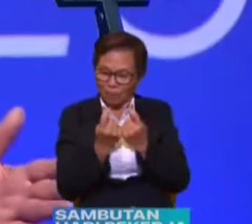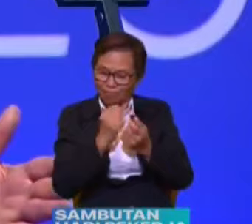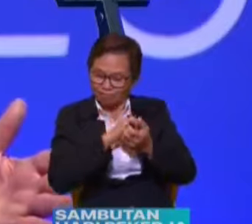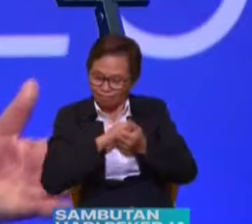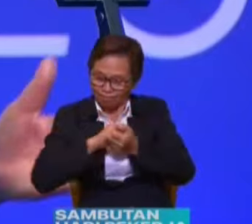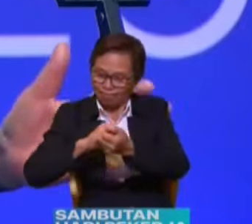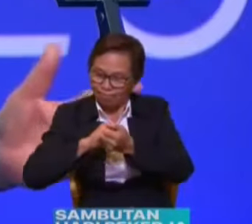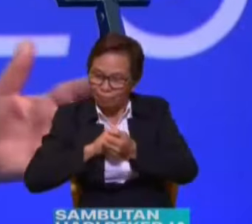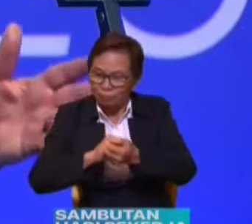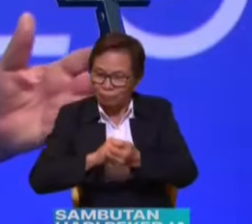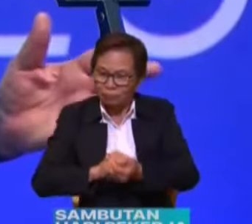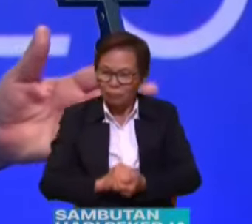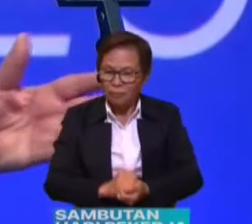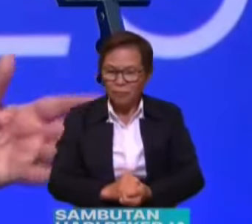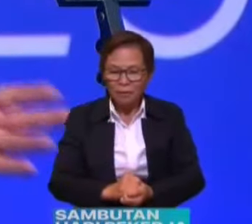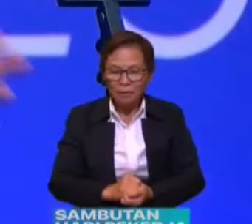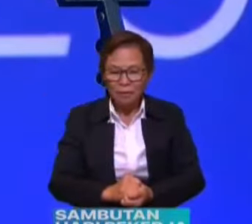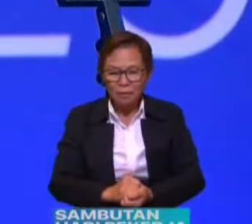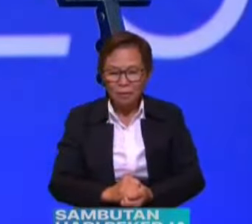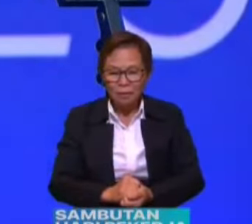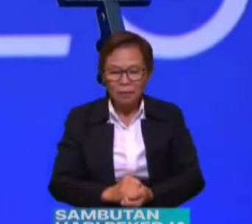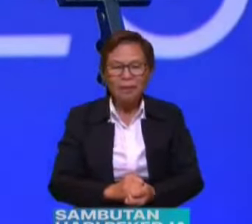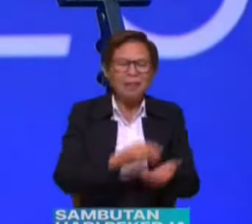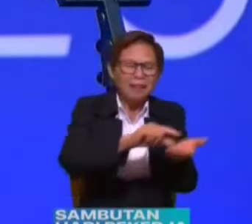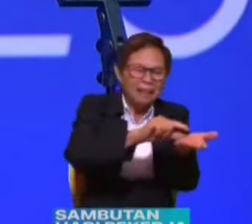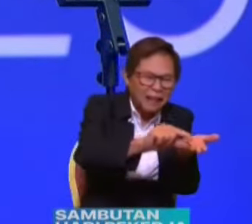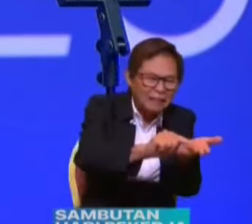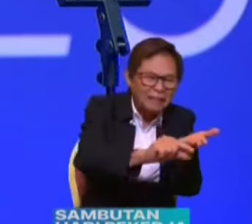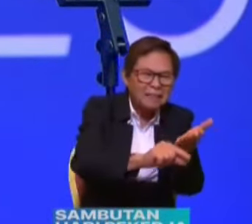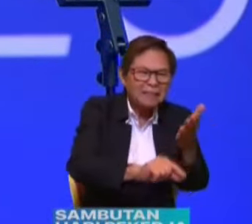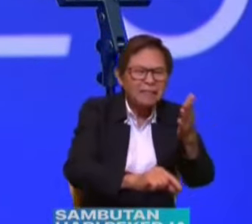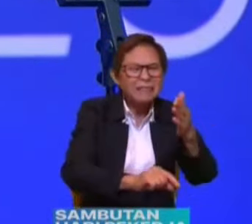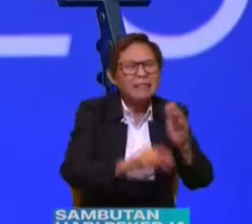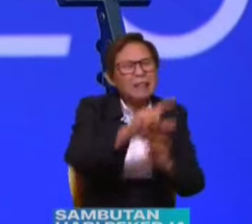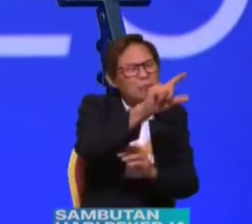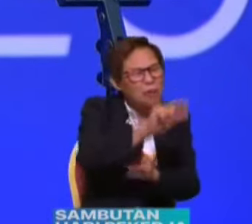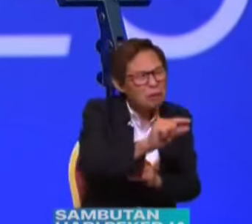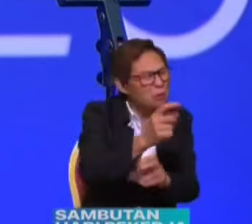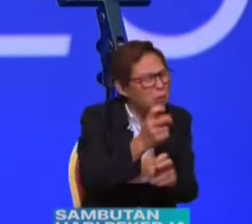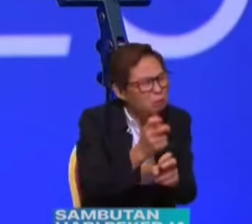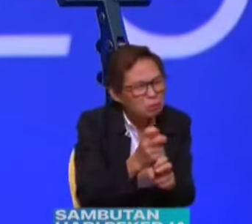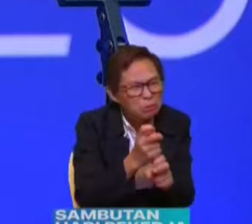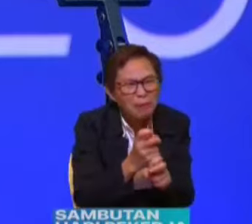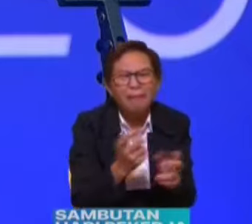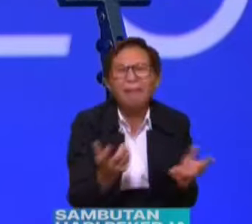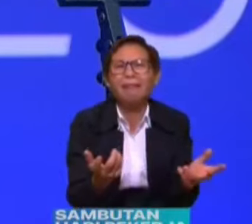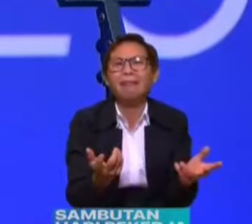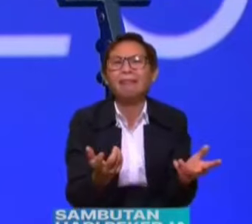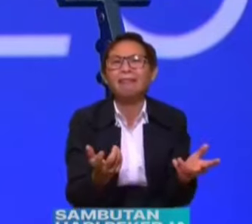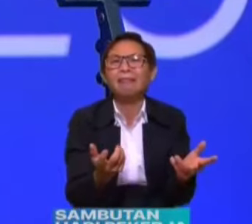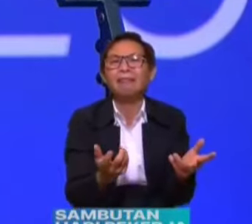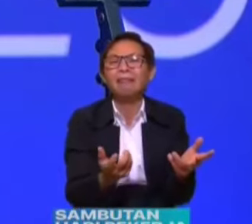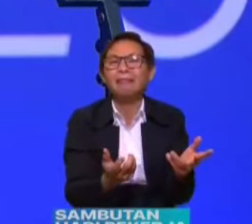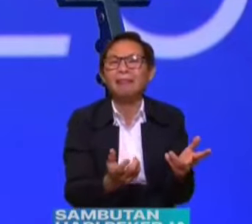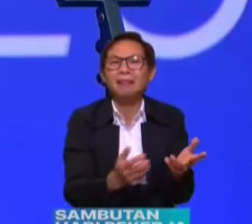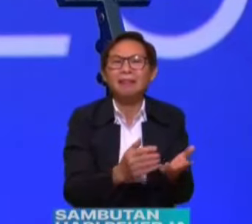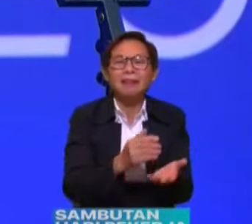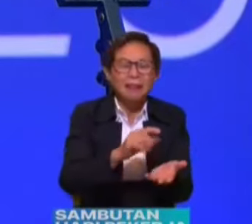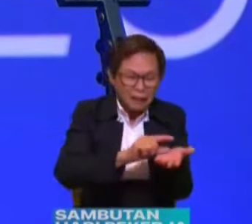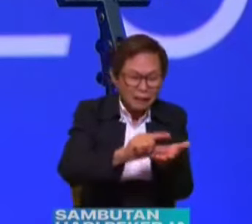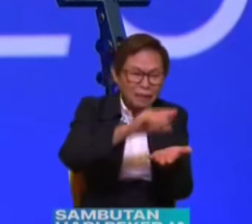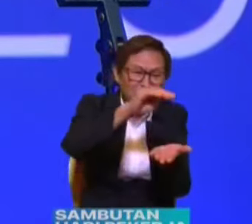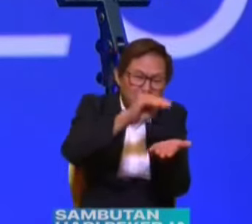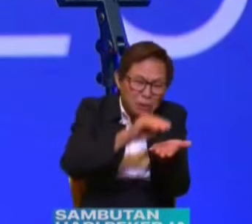Sudah lihat betapa sukar pelaksanaan gaji minimum pun begitu sukar sekali. Ya, begitu sukar.